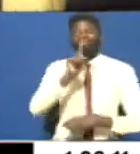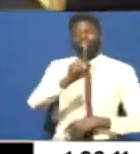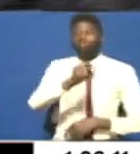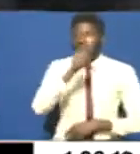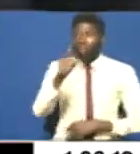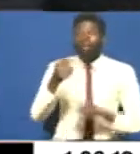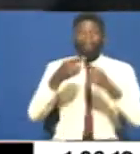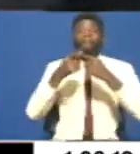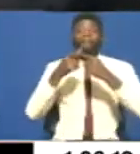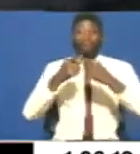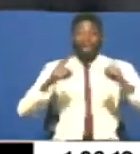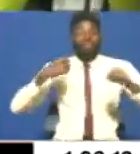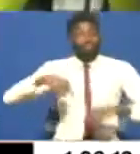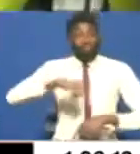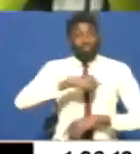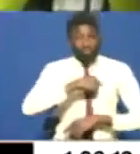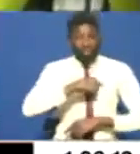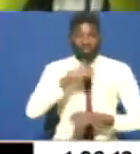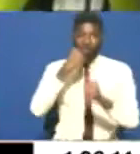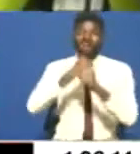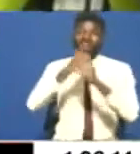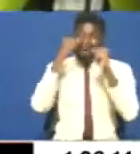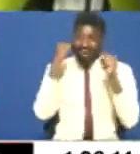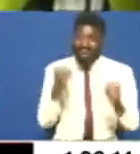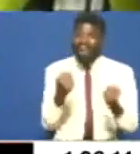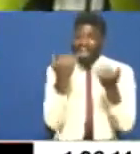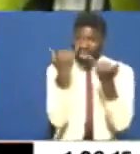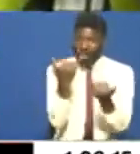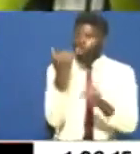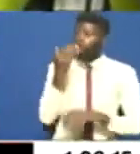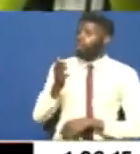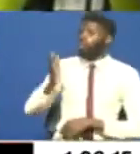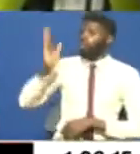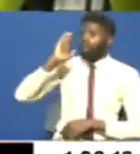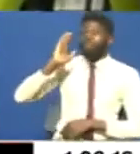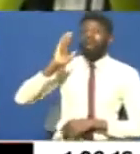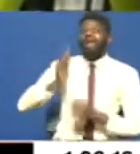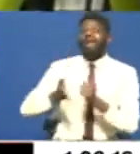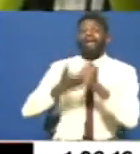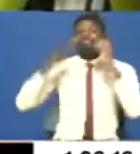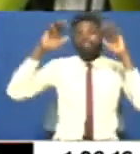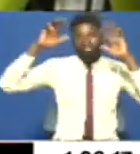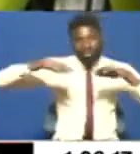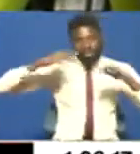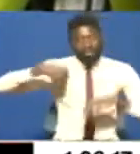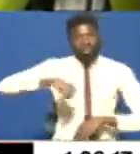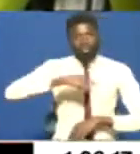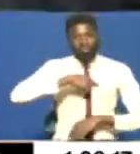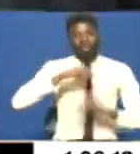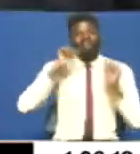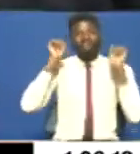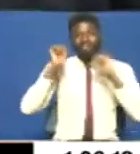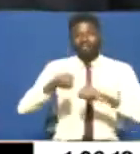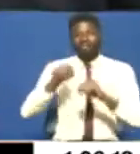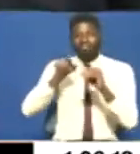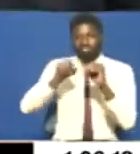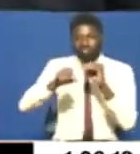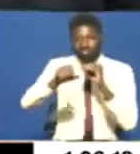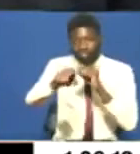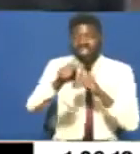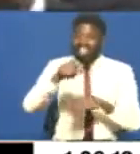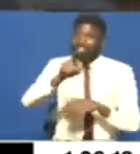pia. Mungu analeta mvua sasa, tupande mahindi ambayo wewe mwenyewe uliuza kwa shilingi